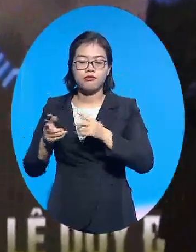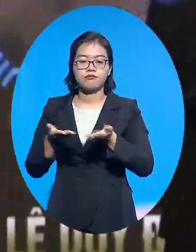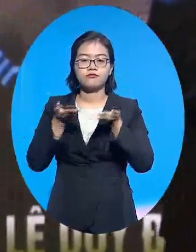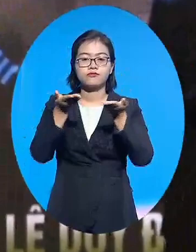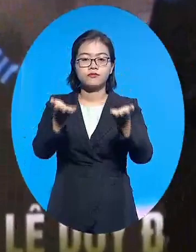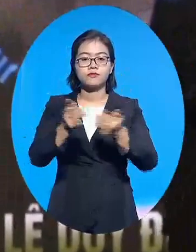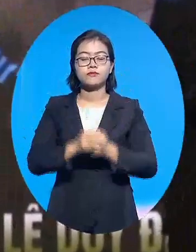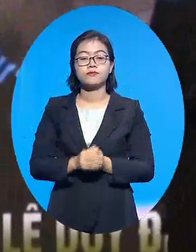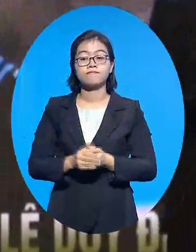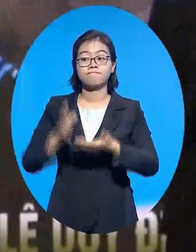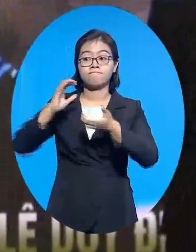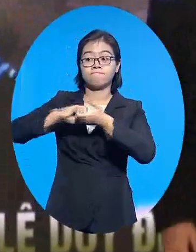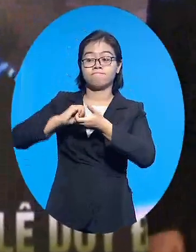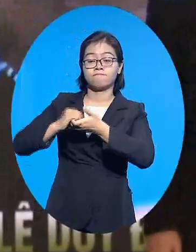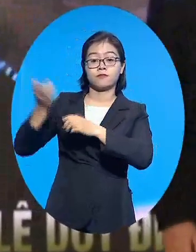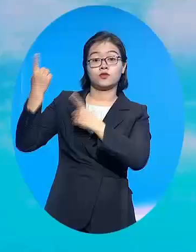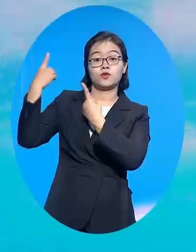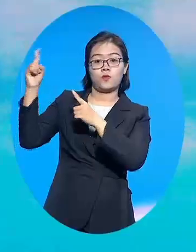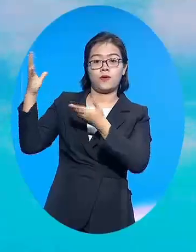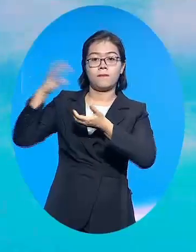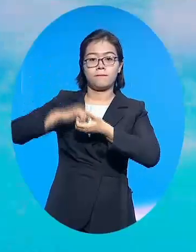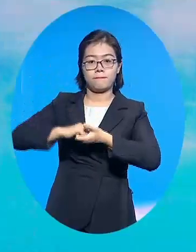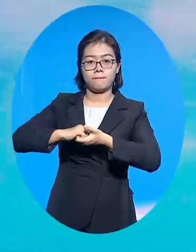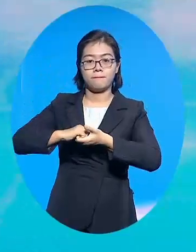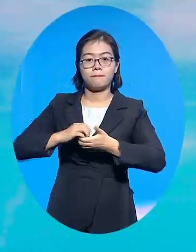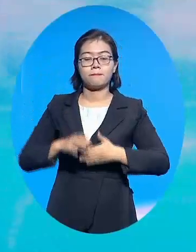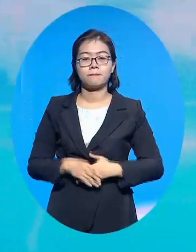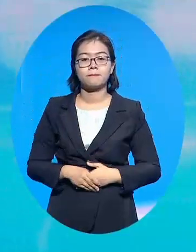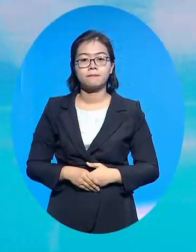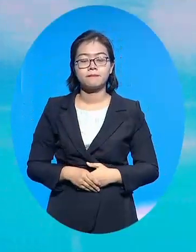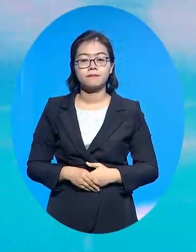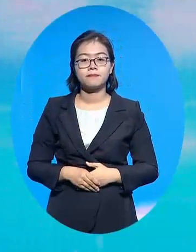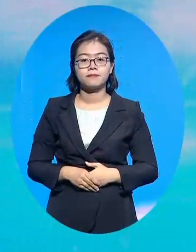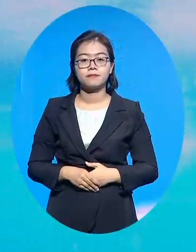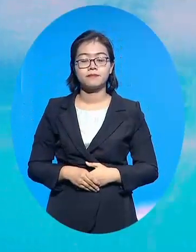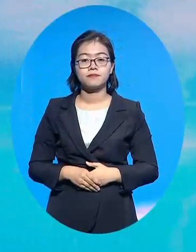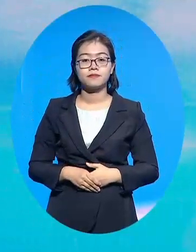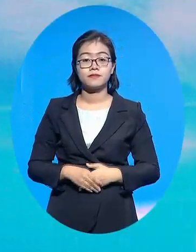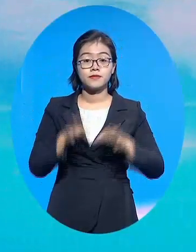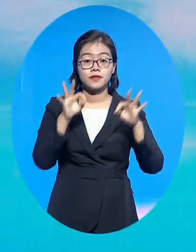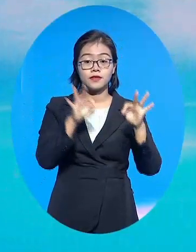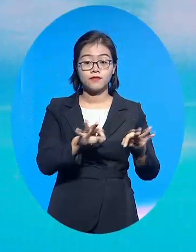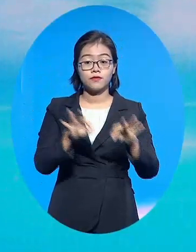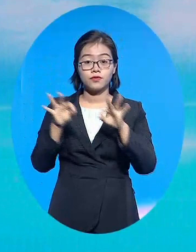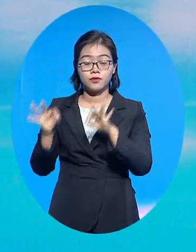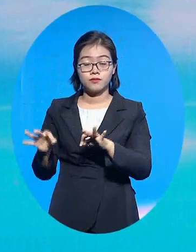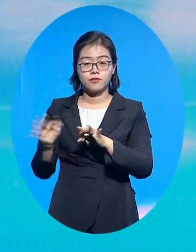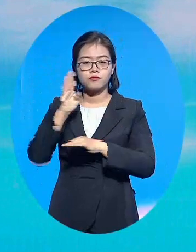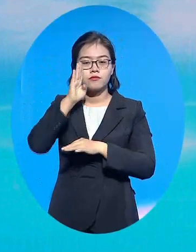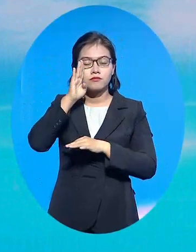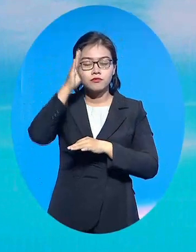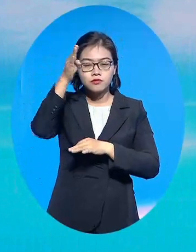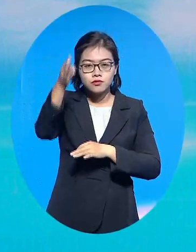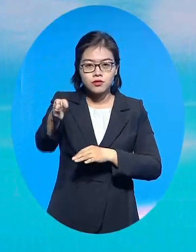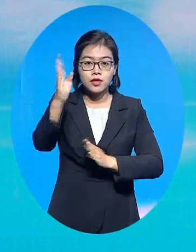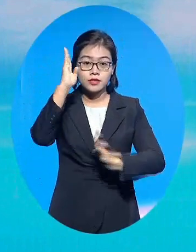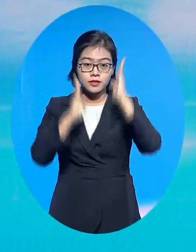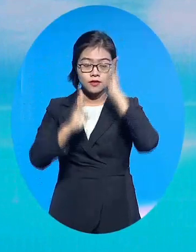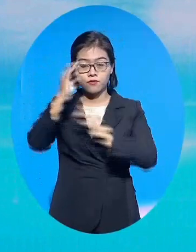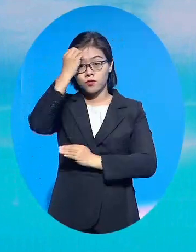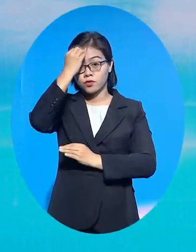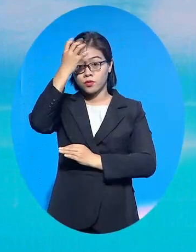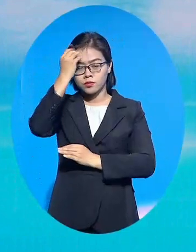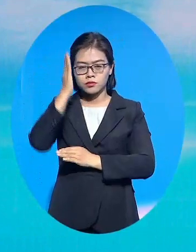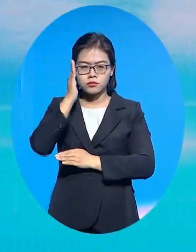ngoài nước để định hướng đầu ra cho sinh viên theo đề án đưa thành phố Hồ Chí Minh trở thành đô thị thông minh tầm nhìn đến năm